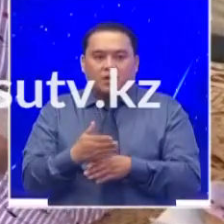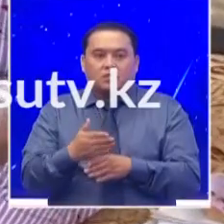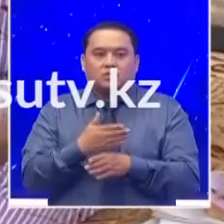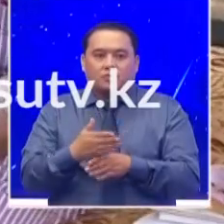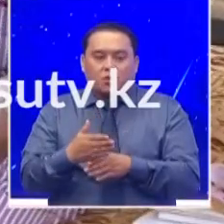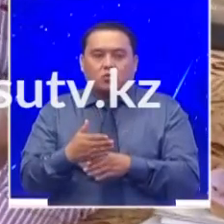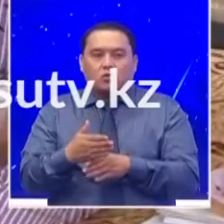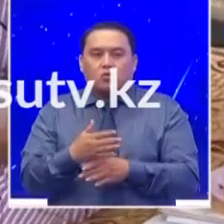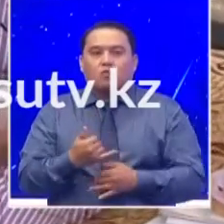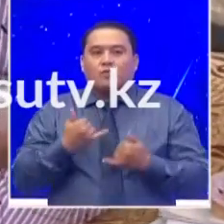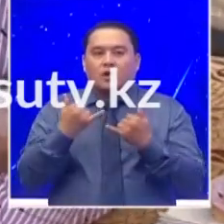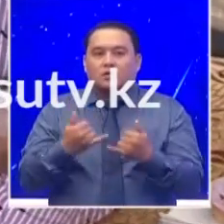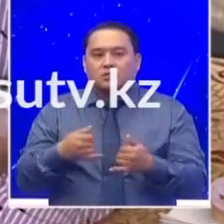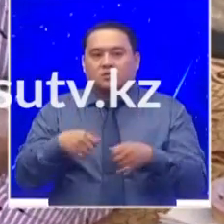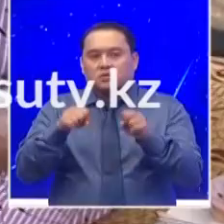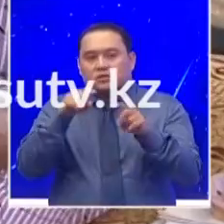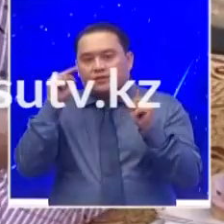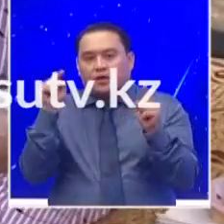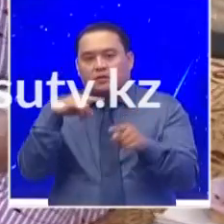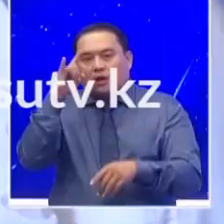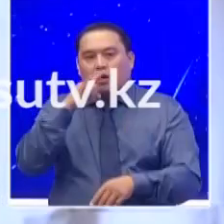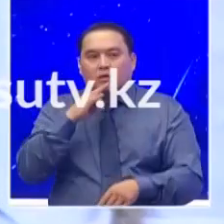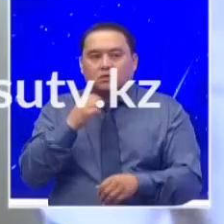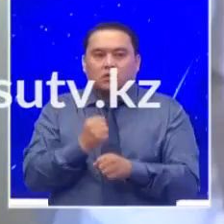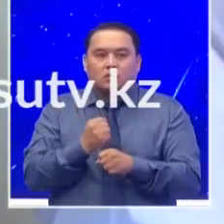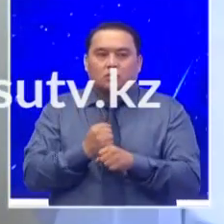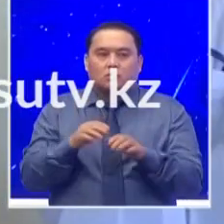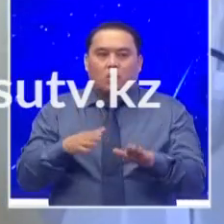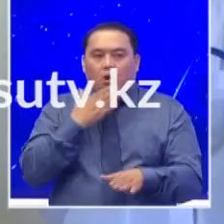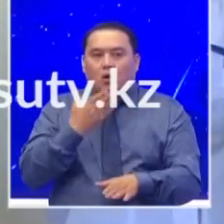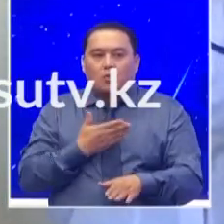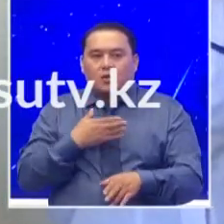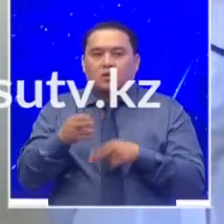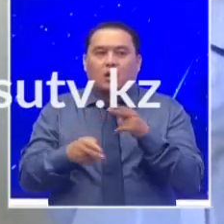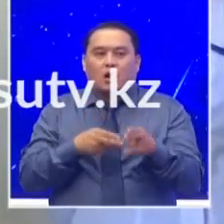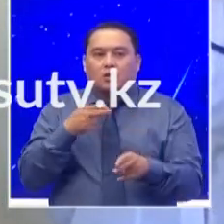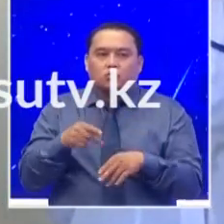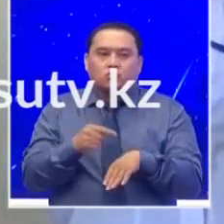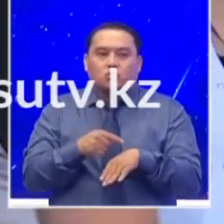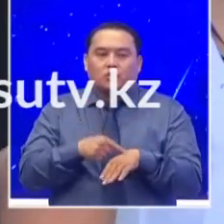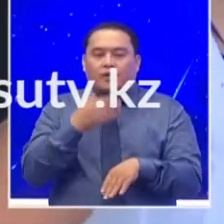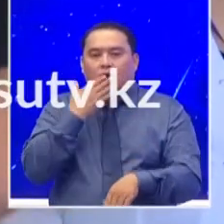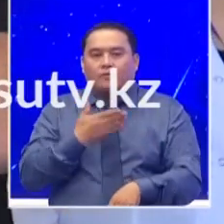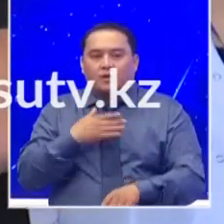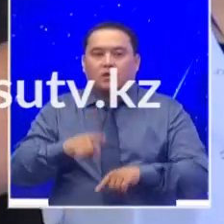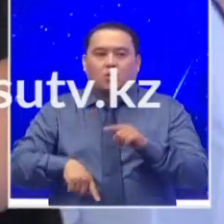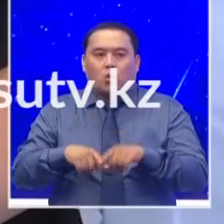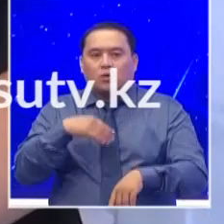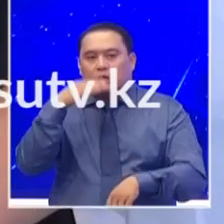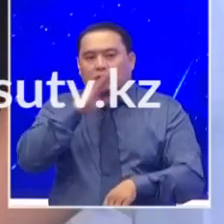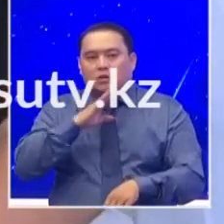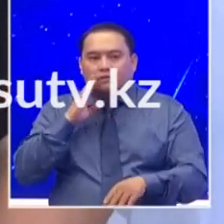пошло. Многоуважаемым и известным на весь Казахстан его сделала не только любовь к хирургии, но и чувство патриотизма и